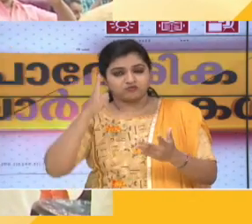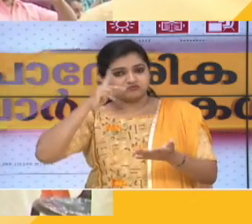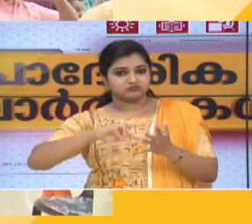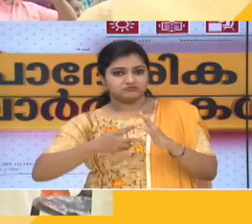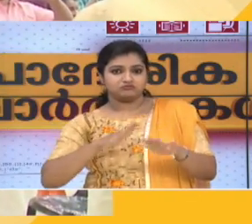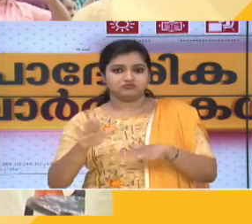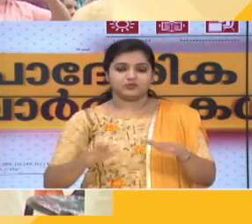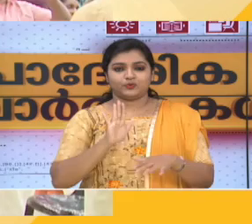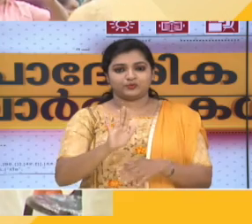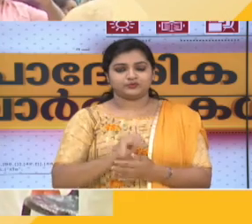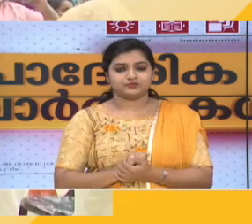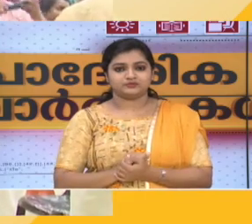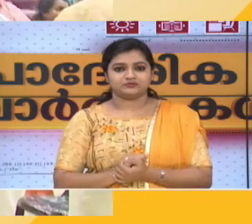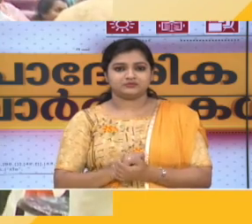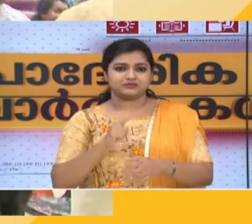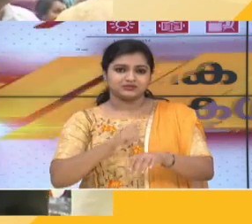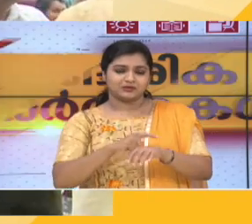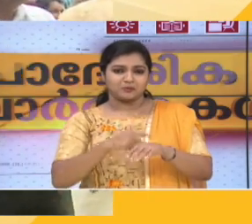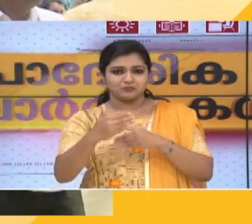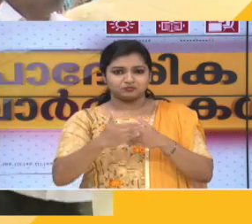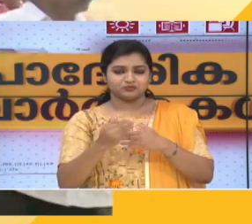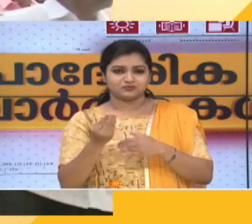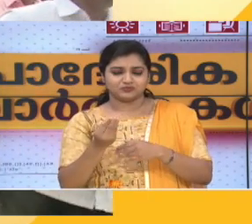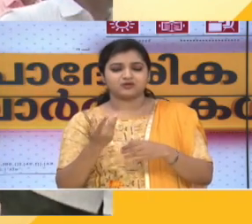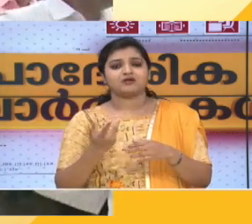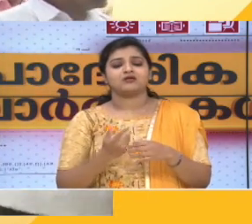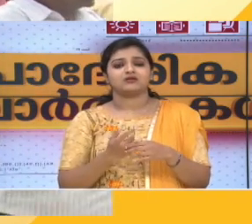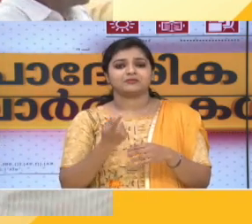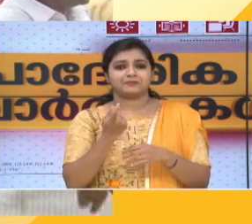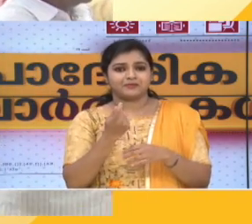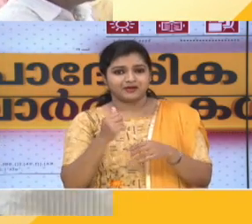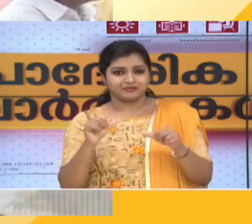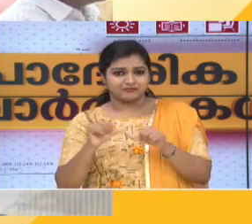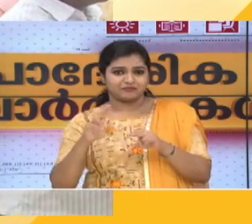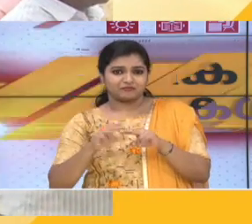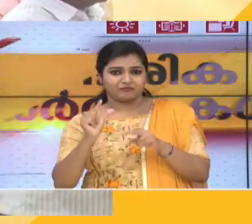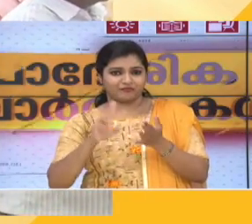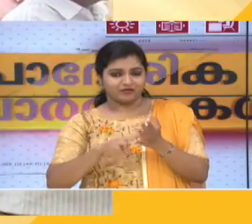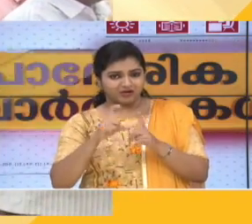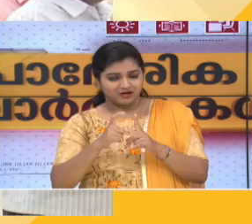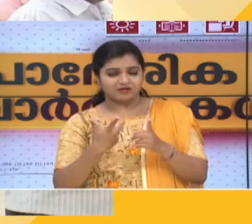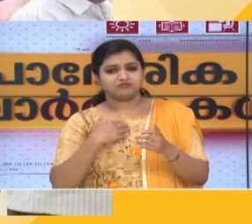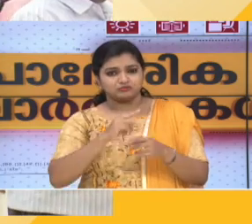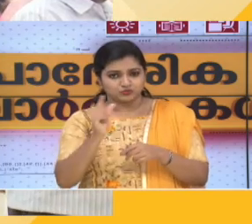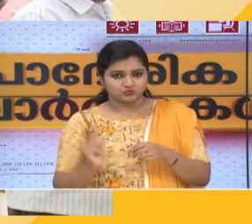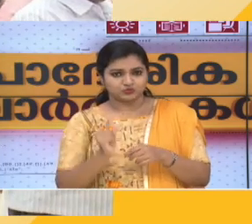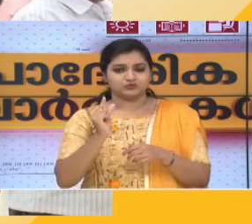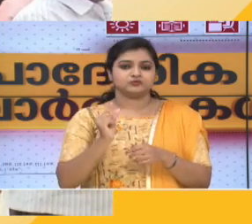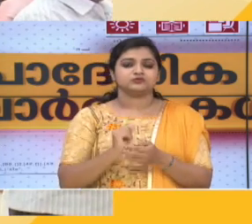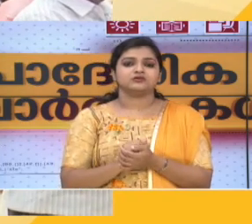ഞങ്ങളീ പരിമിതമായ സമയത്തിൽ നിന്നുകൊണ്ട് പരിമിതമായ ഫണ്ടുകൾ പരമാവധി നന്നായി പ്രയോജനപ്പെടുത്തിക്കൊണ്ട്